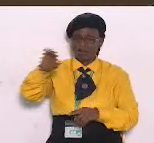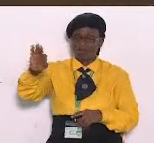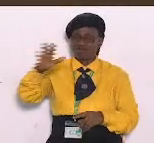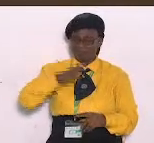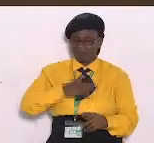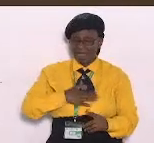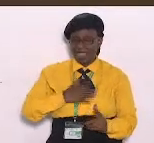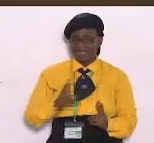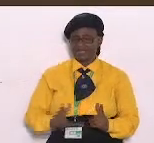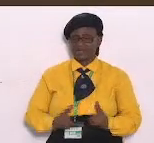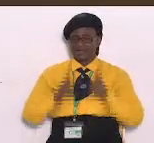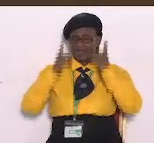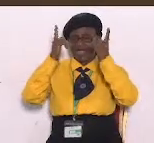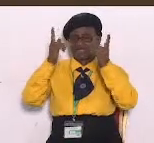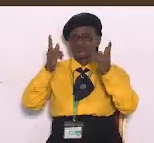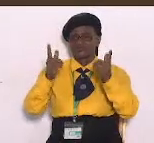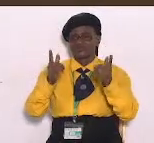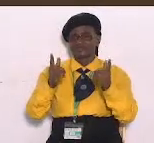ma